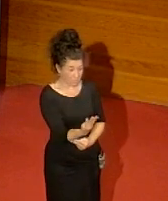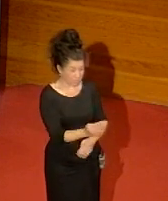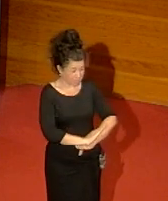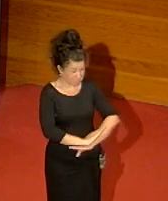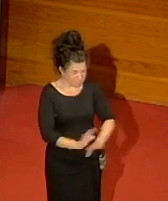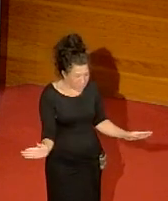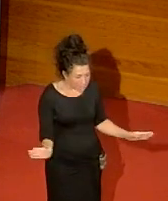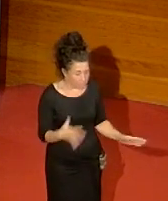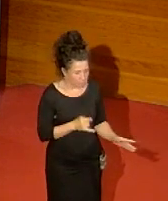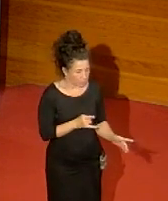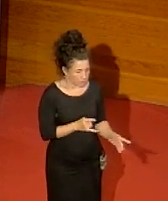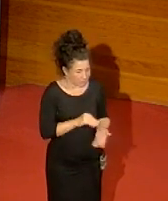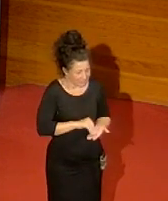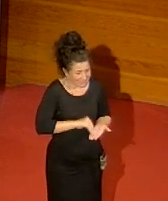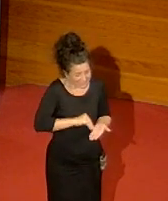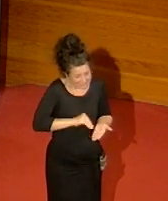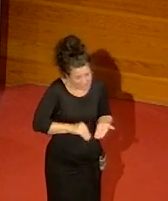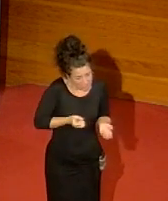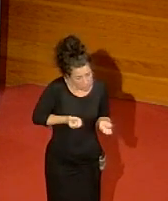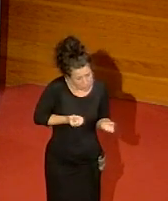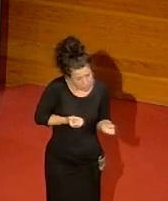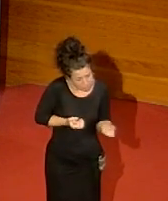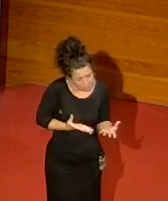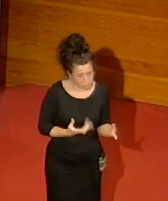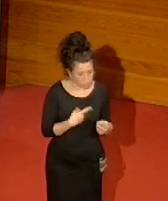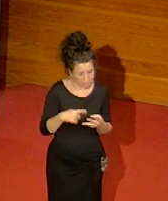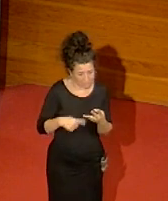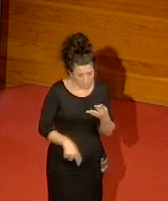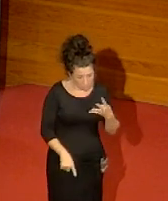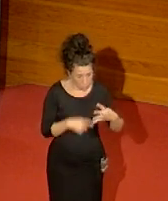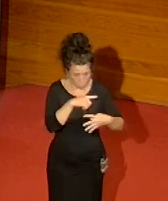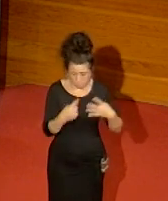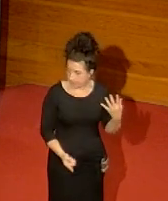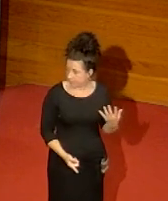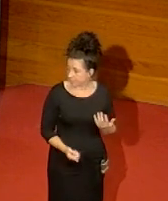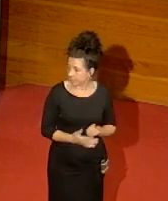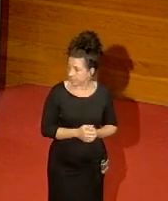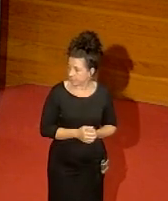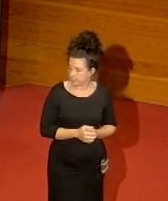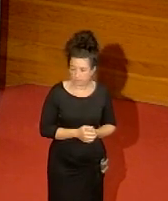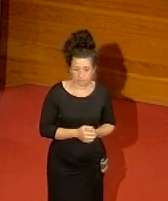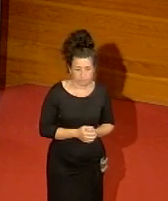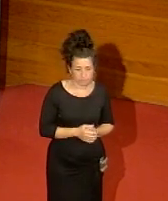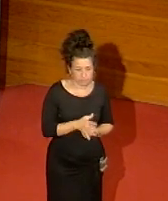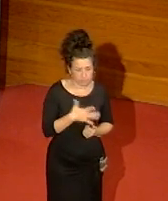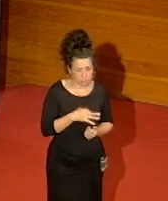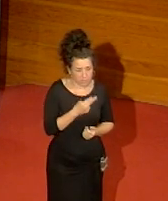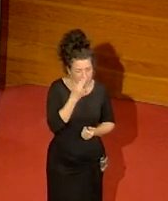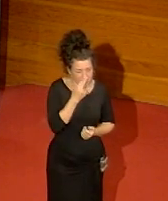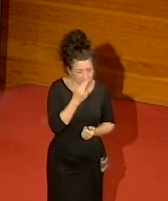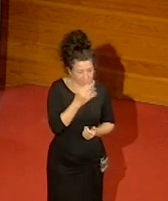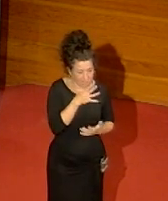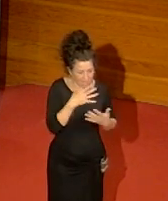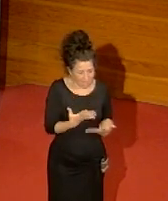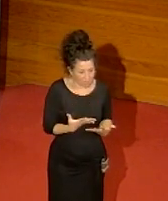egitzen bat historia egin genituen, baina historia pila bat kontatu genituen, ez? Eta horiekako historia bat, eta iruditzen zait, interesgarria horrein hemen jardunaldi